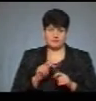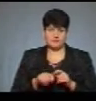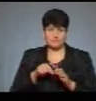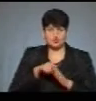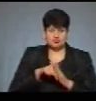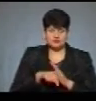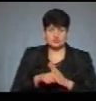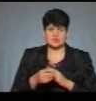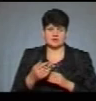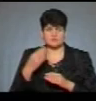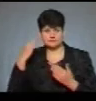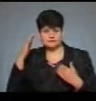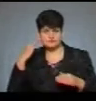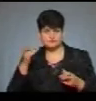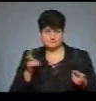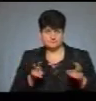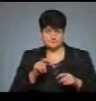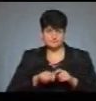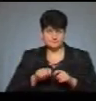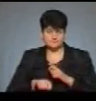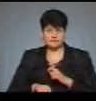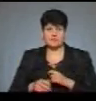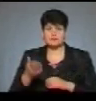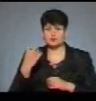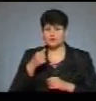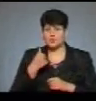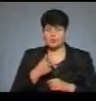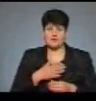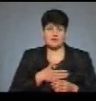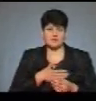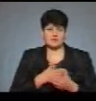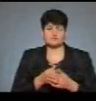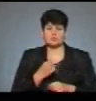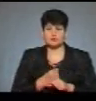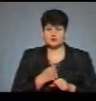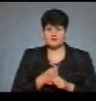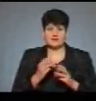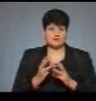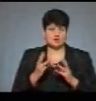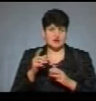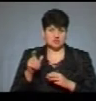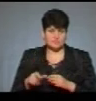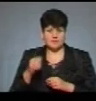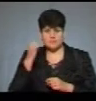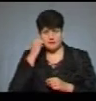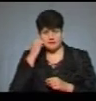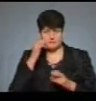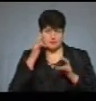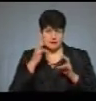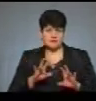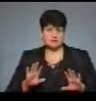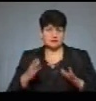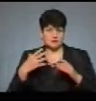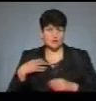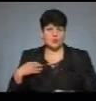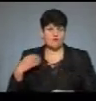і зовнішніх контролюючих органів. Минулого року ми активно працювали з пожежниками, ми пам'ятаємо трагедію, яка сталася у